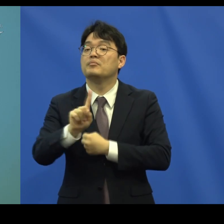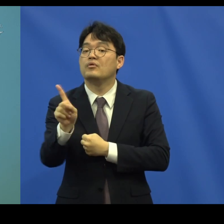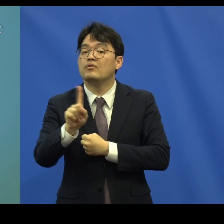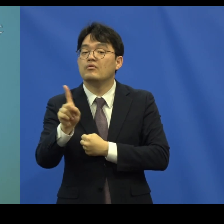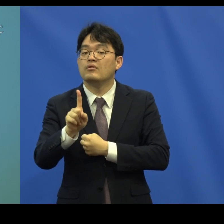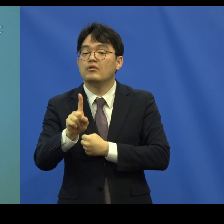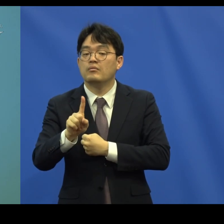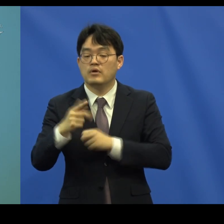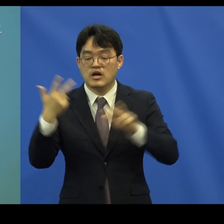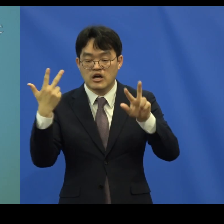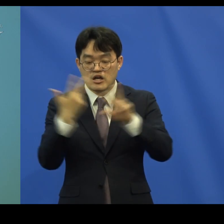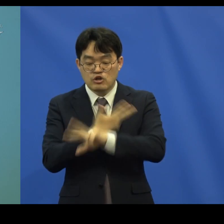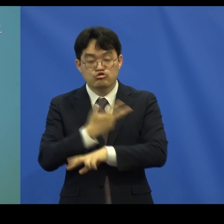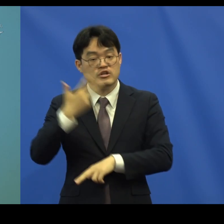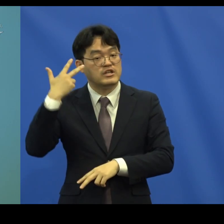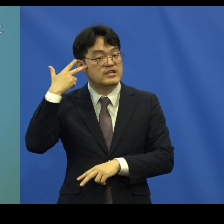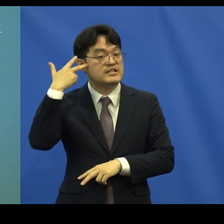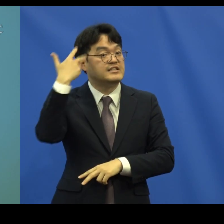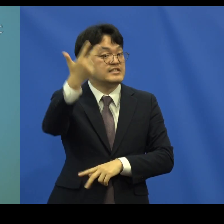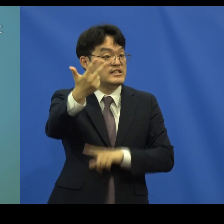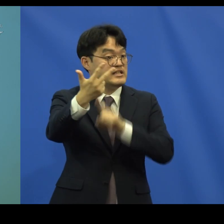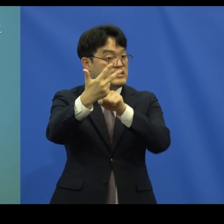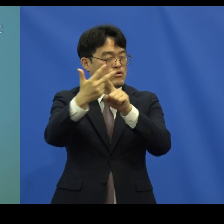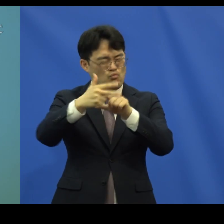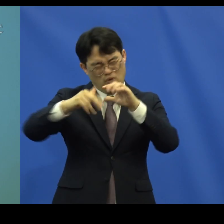완전하다, 완전하신 영이다 이런 뜻이 있습니다.